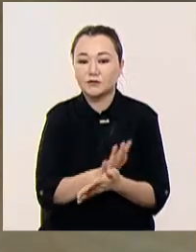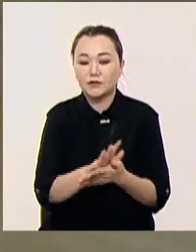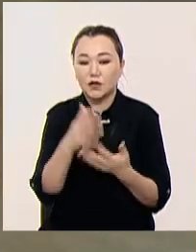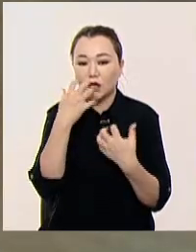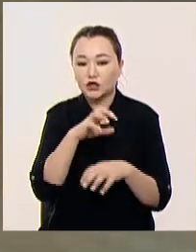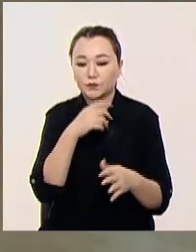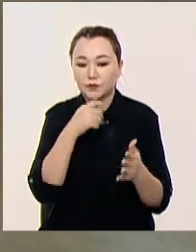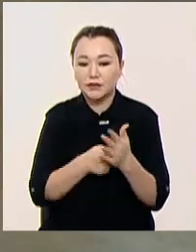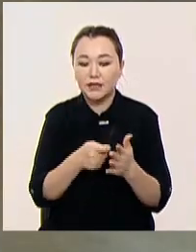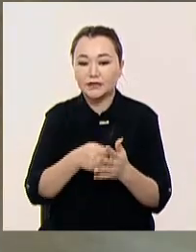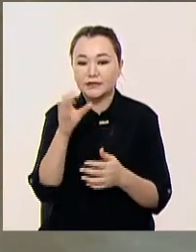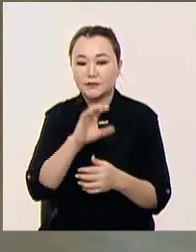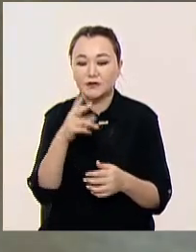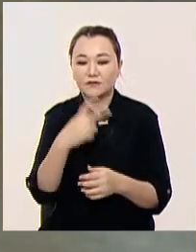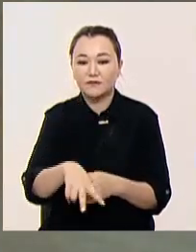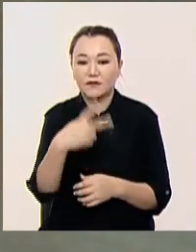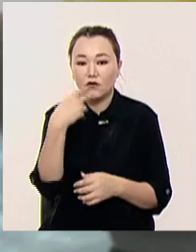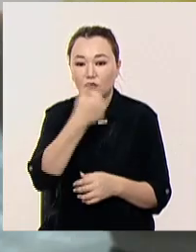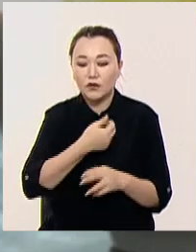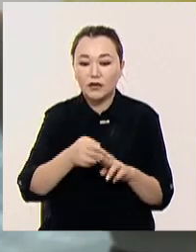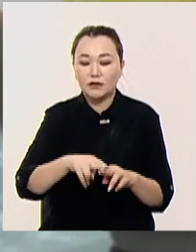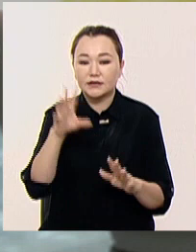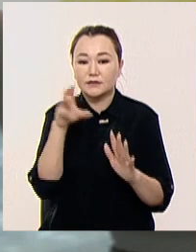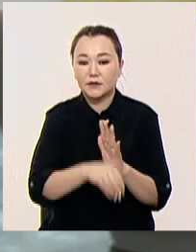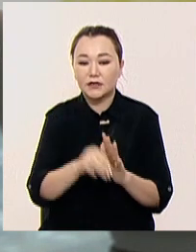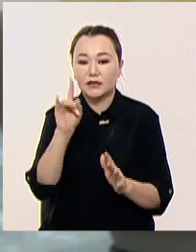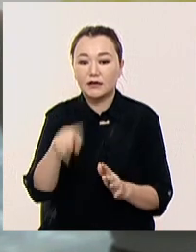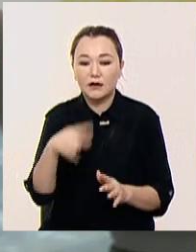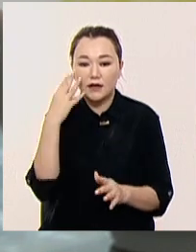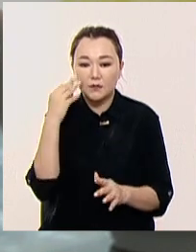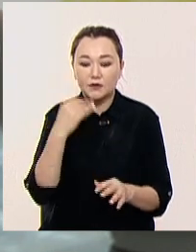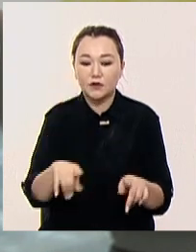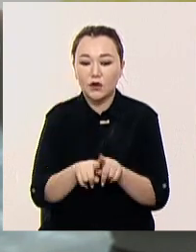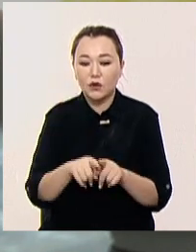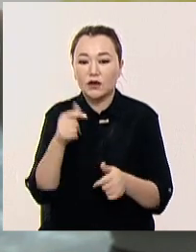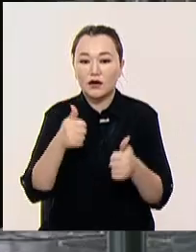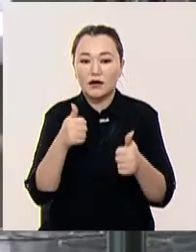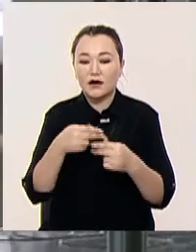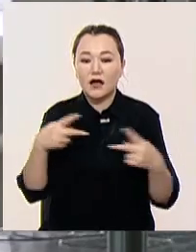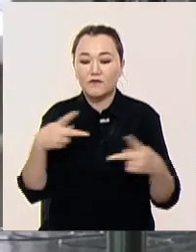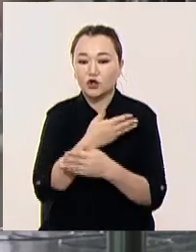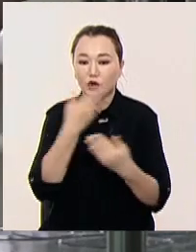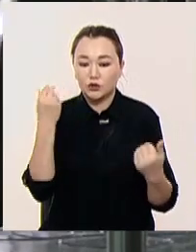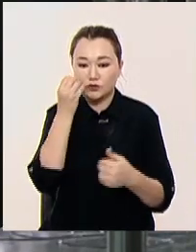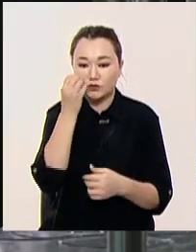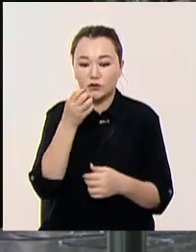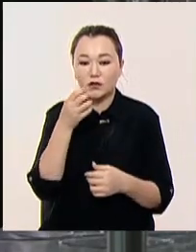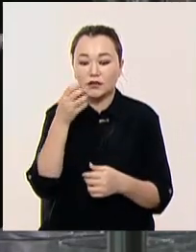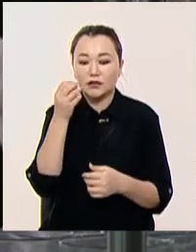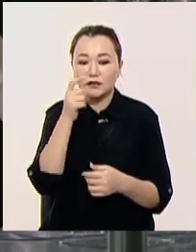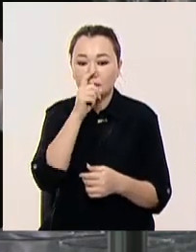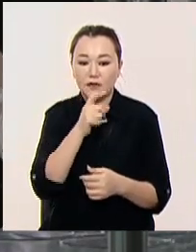горячим питанием. В сентябре 2022 года в этот список попал и Алматы. Такое неравенство вызывает недоумение у